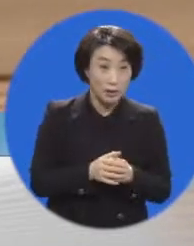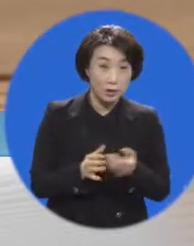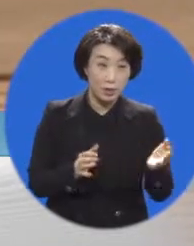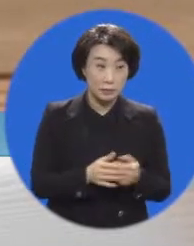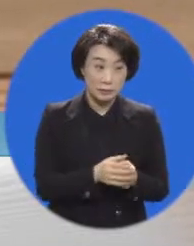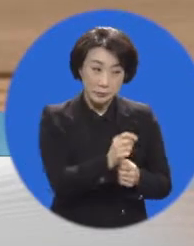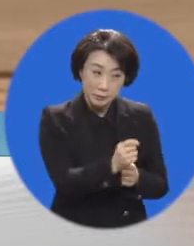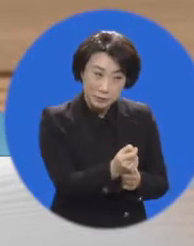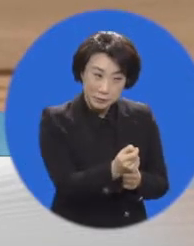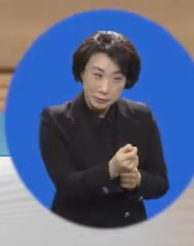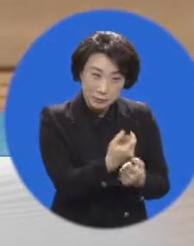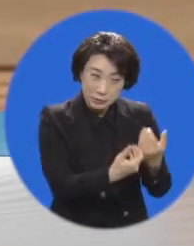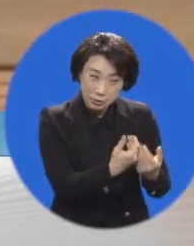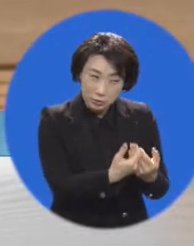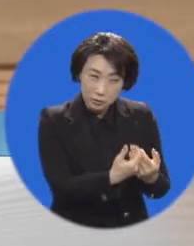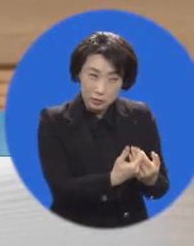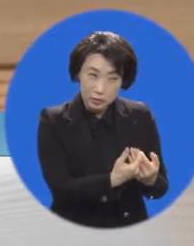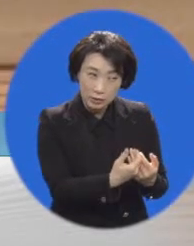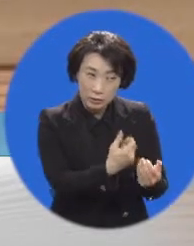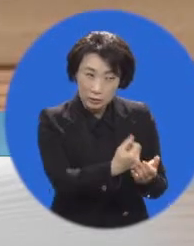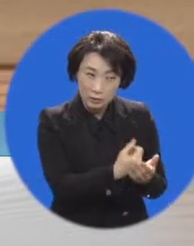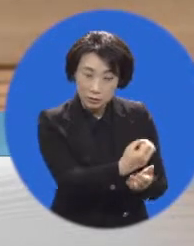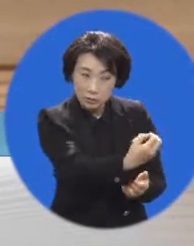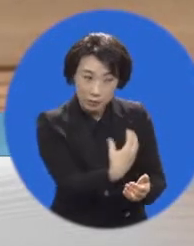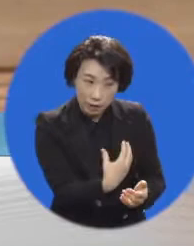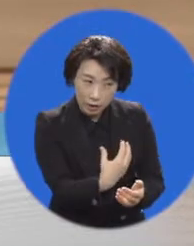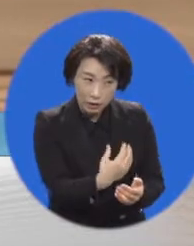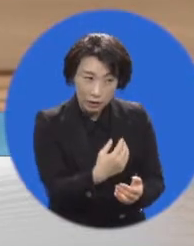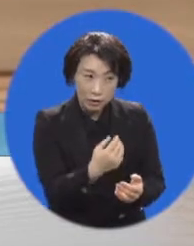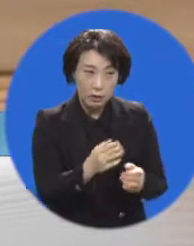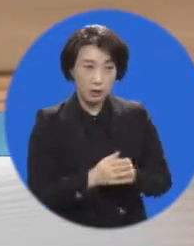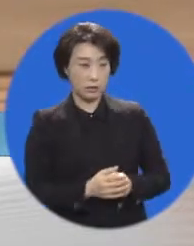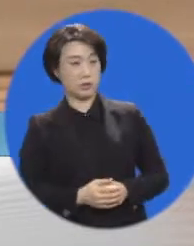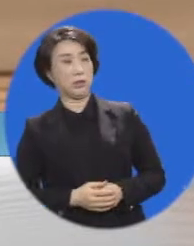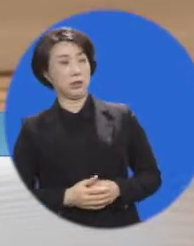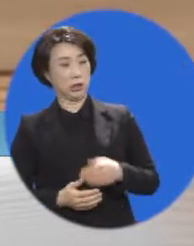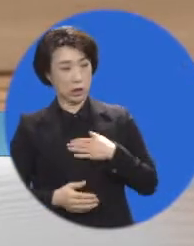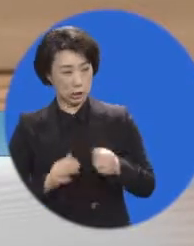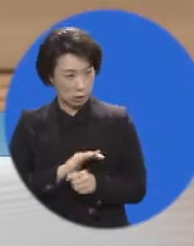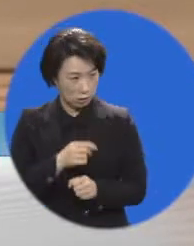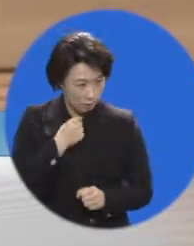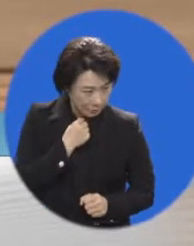한마디만 속상한 소리 들으면 사랑하려고 했더니